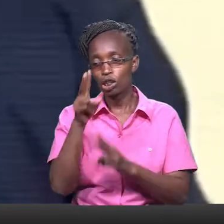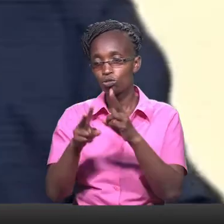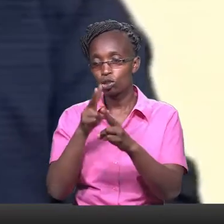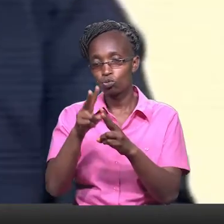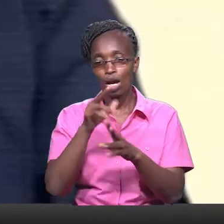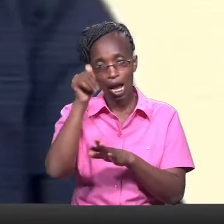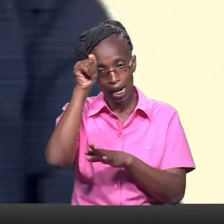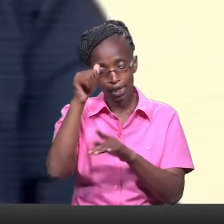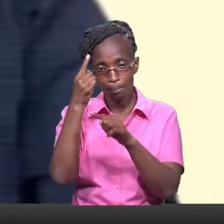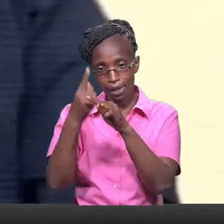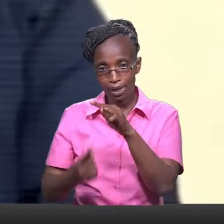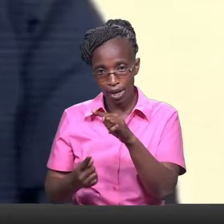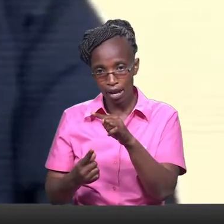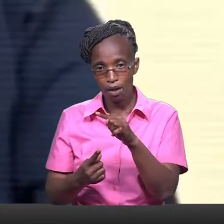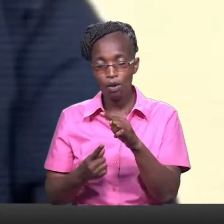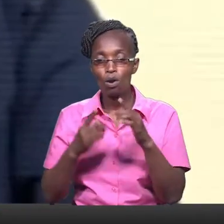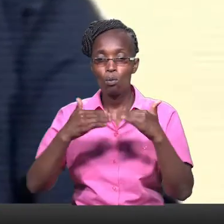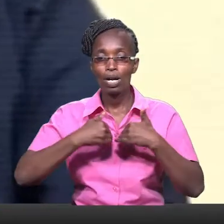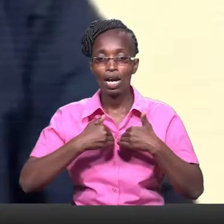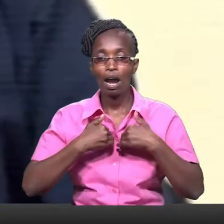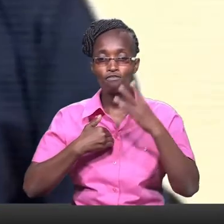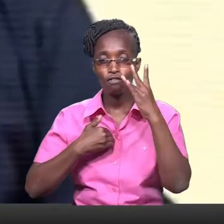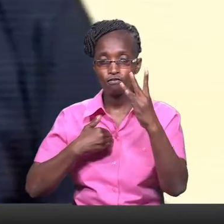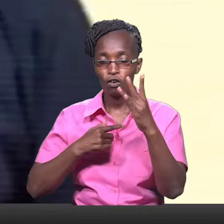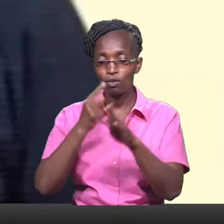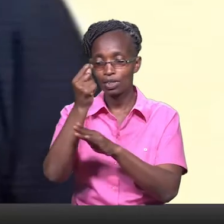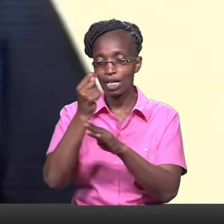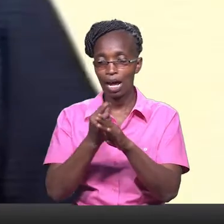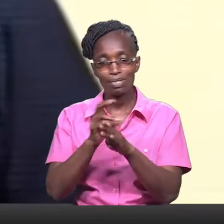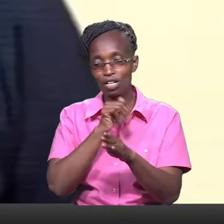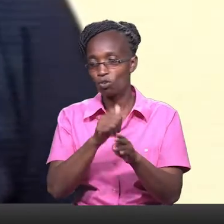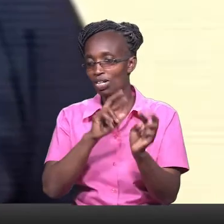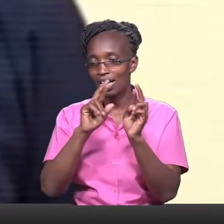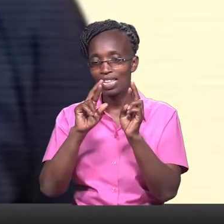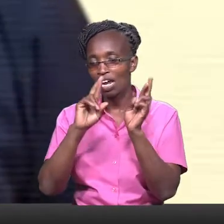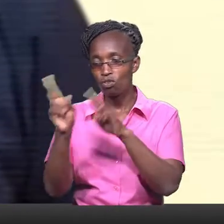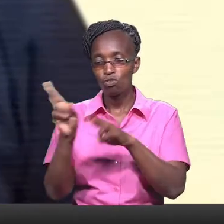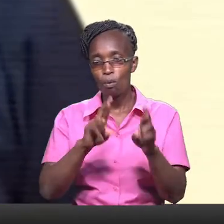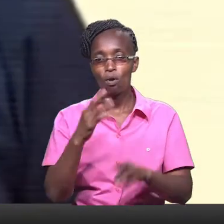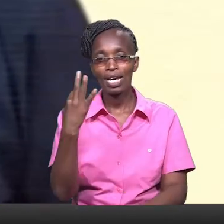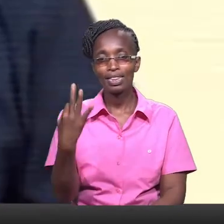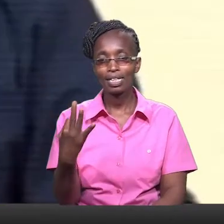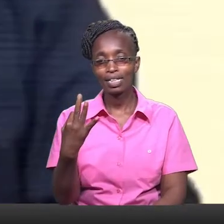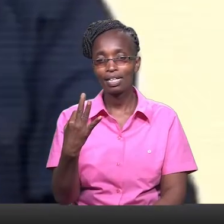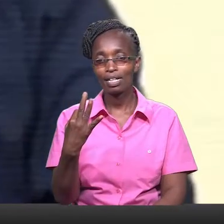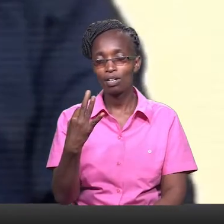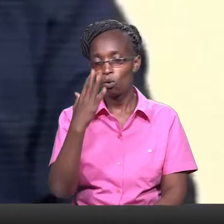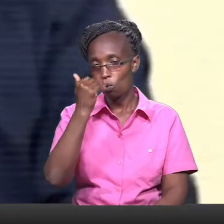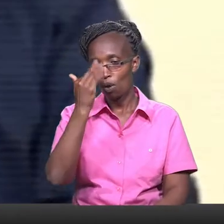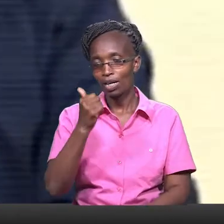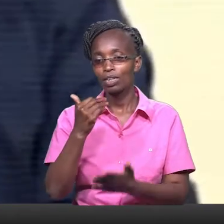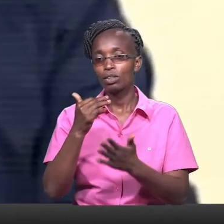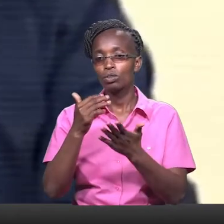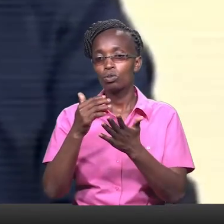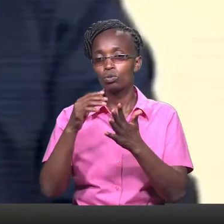2022. The 2022 academic year will feature 4 terms and not the usual 3, so as